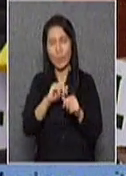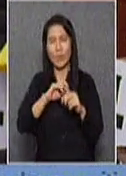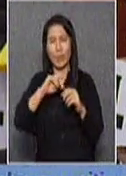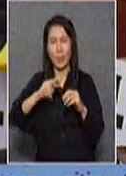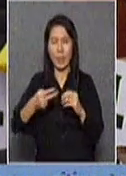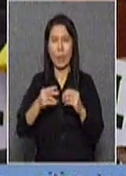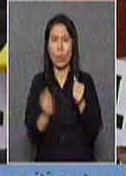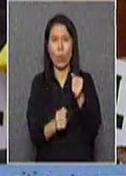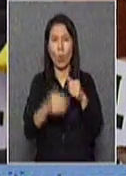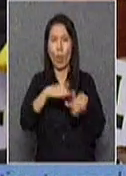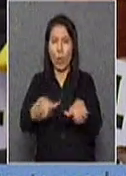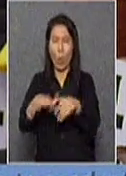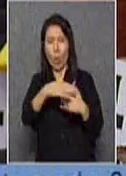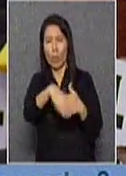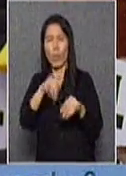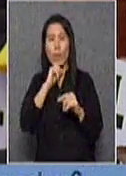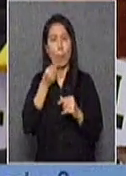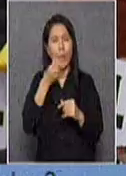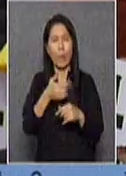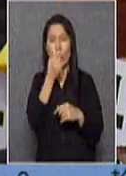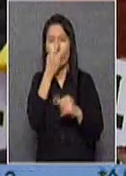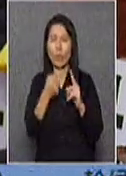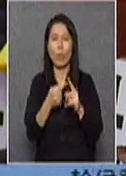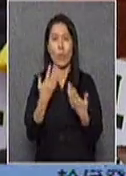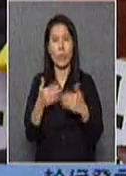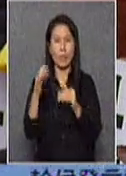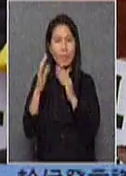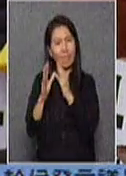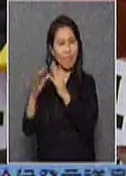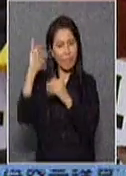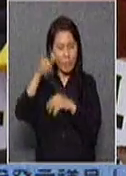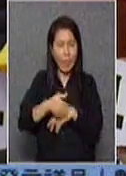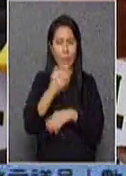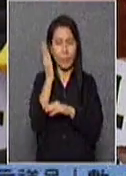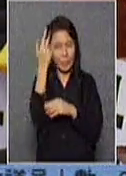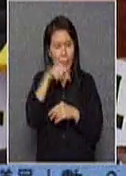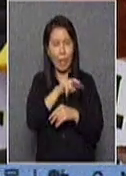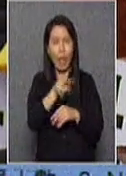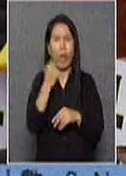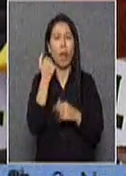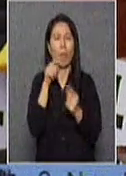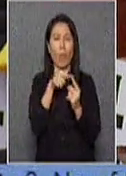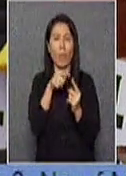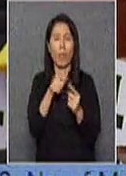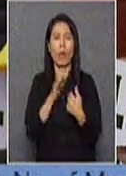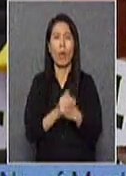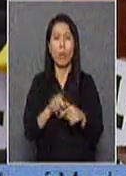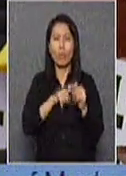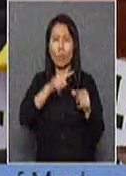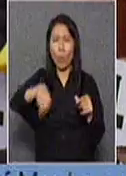港以供市民及遊客享用的目標。但是最近這個中環海旁用